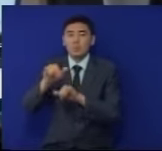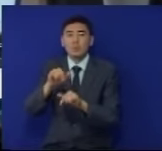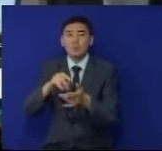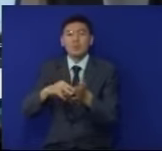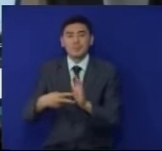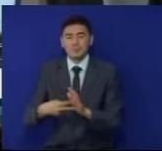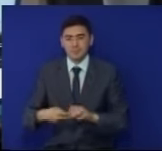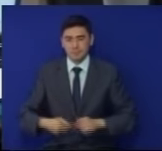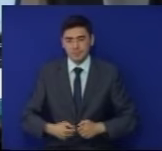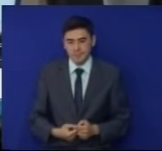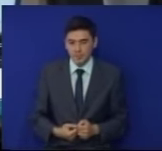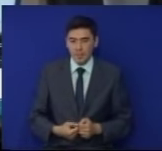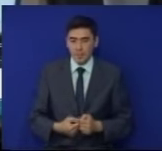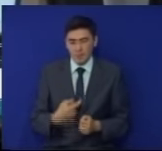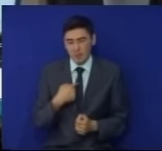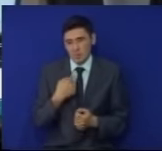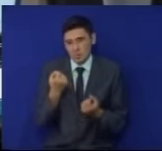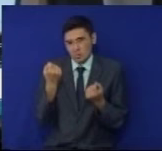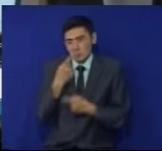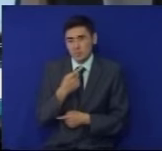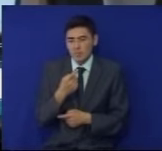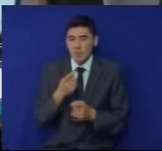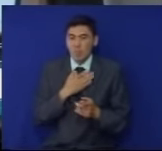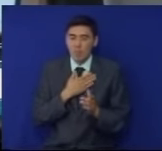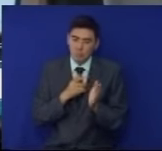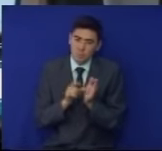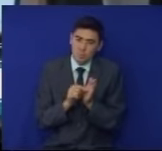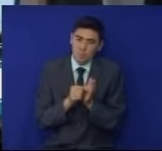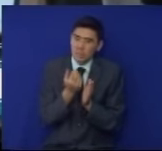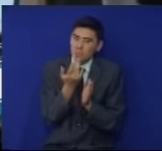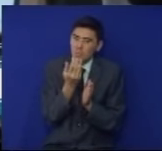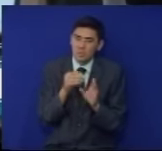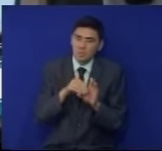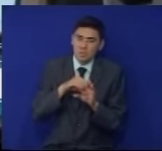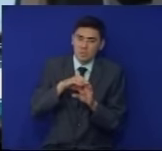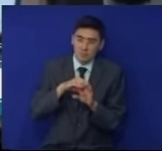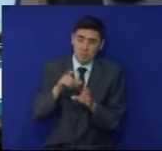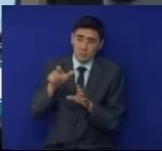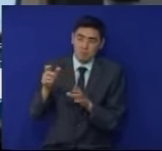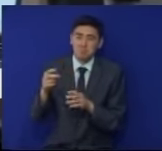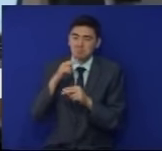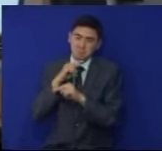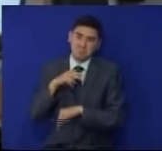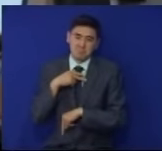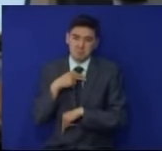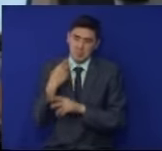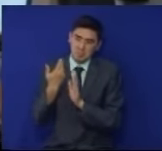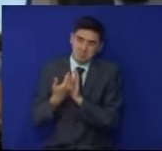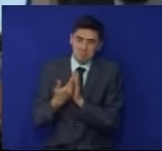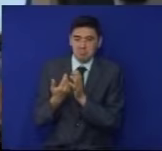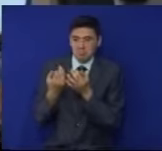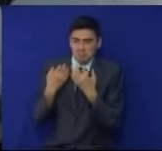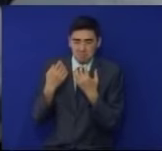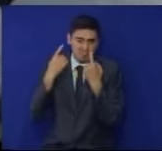«Я сегодня пришла с целью узнать, сколько денежных начислений сделано на моем счете. Сотрудники очень хорошо встретили, разъяснили и ответили на